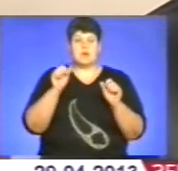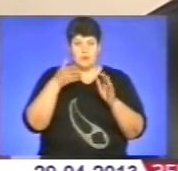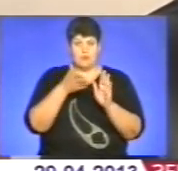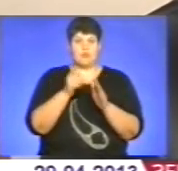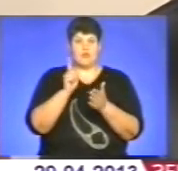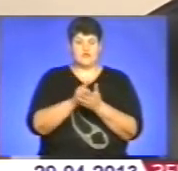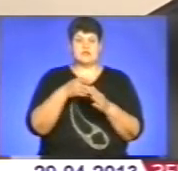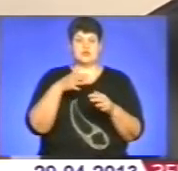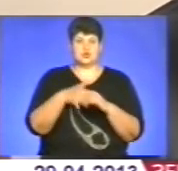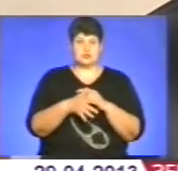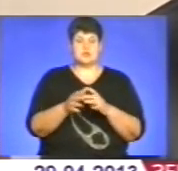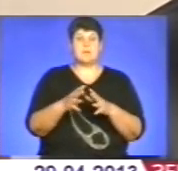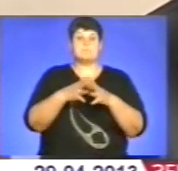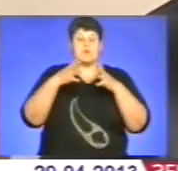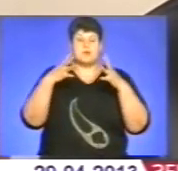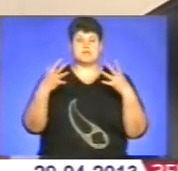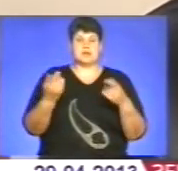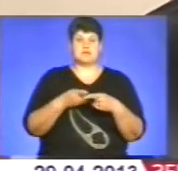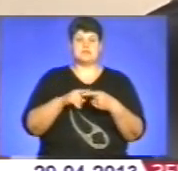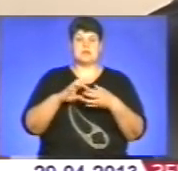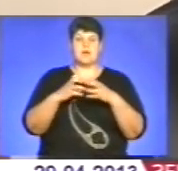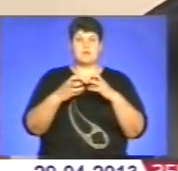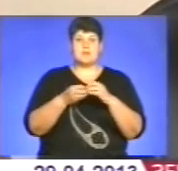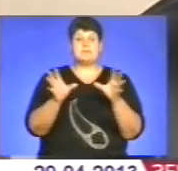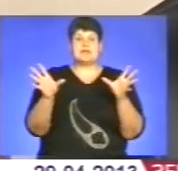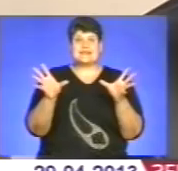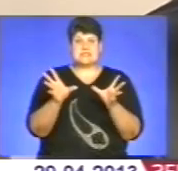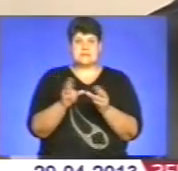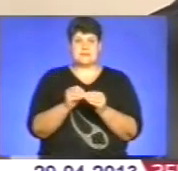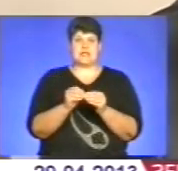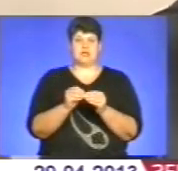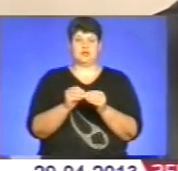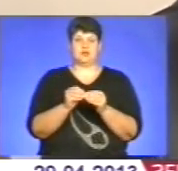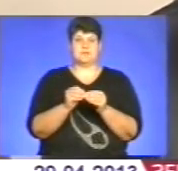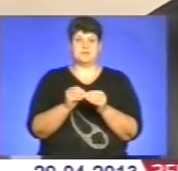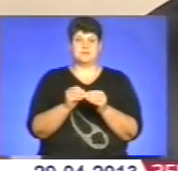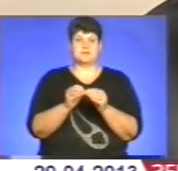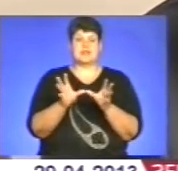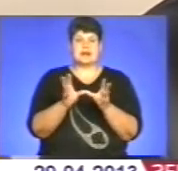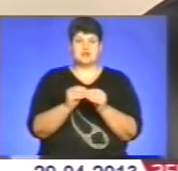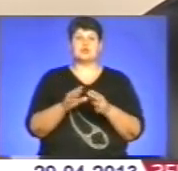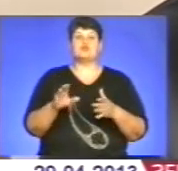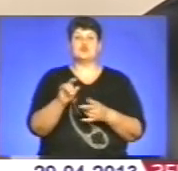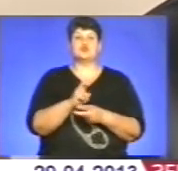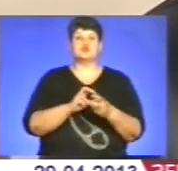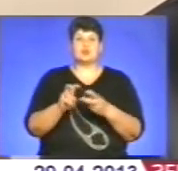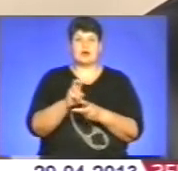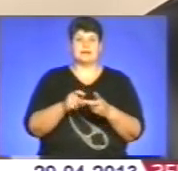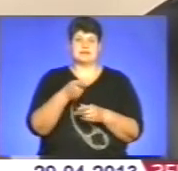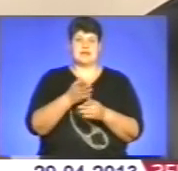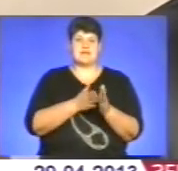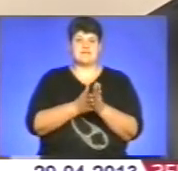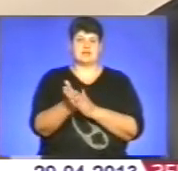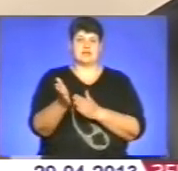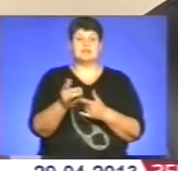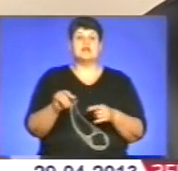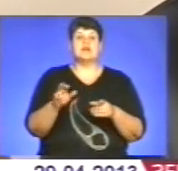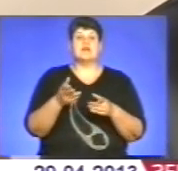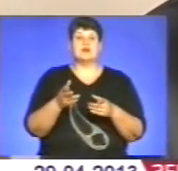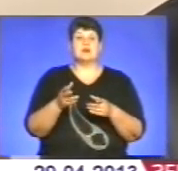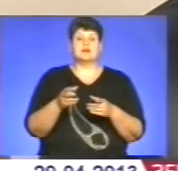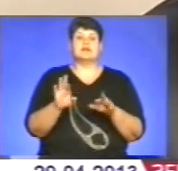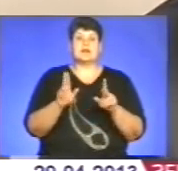про масштабність цієї проблеми і спільно, разом шукати з неї вихід. Вихід, який буде